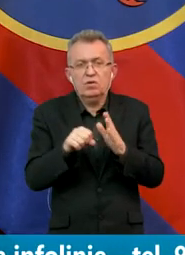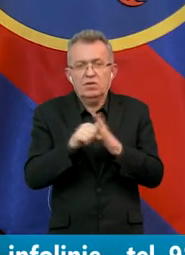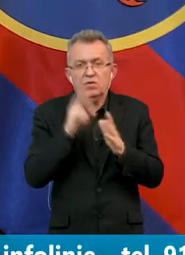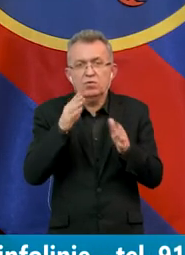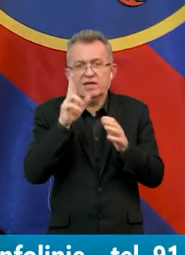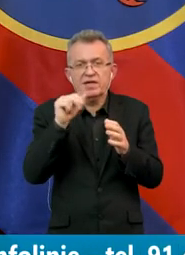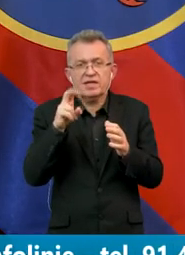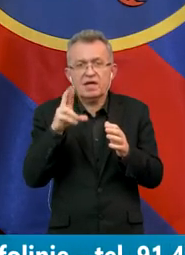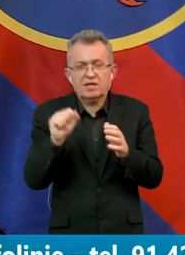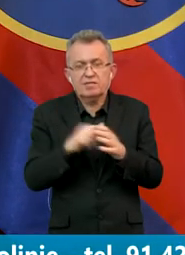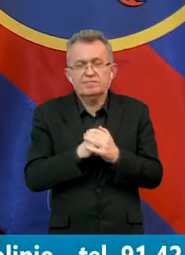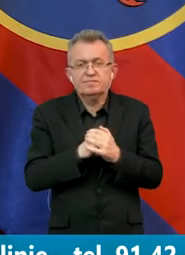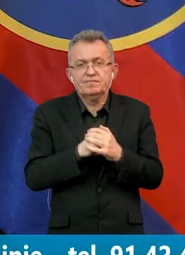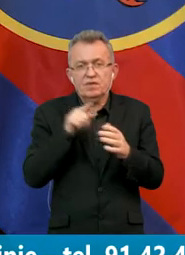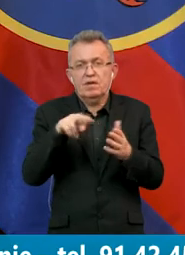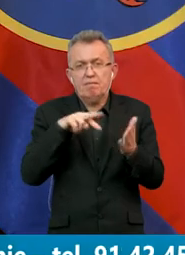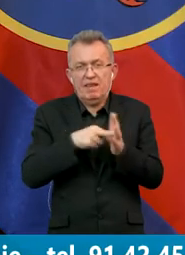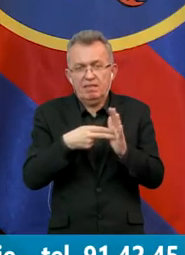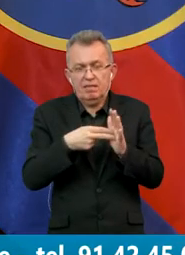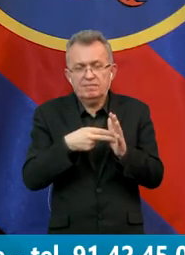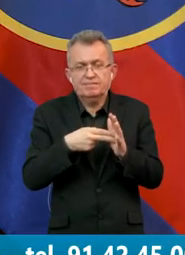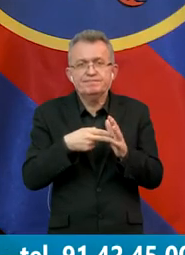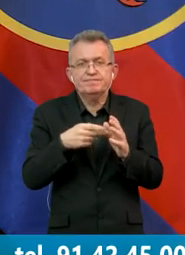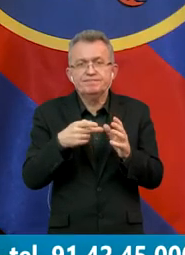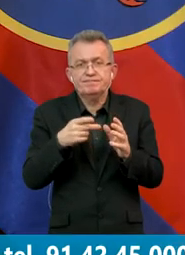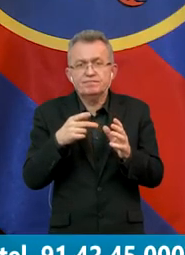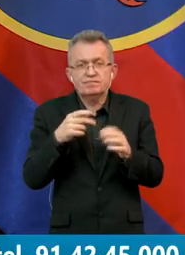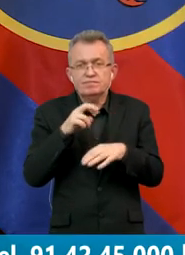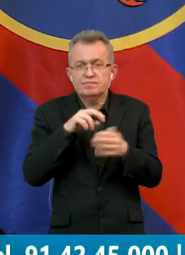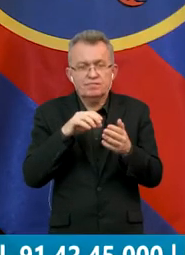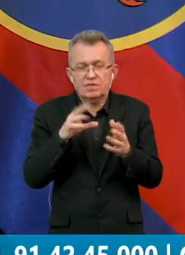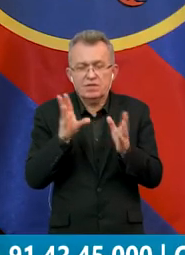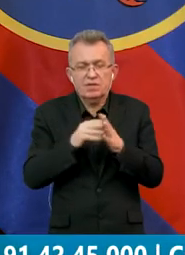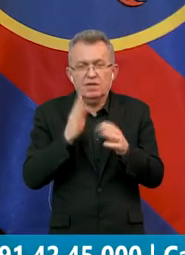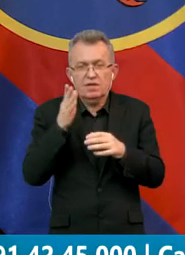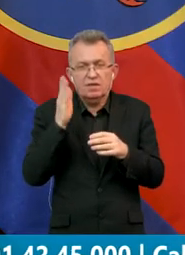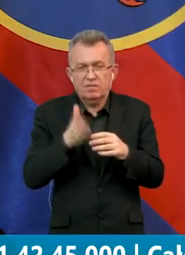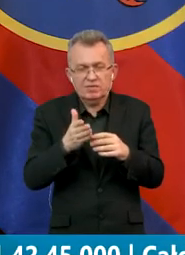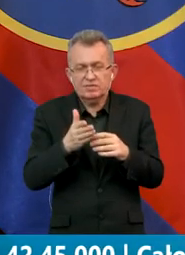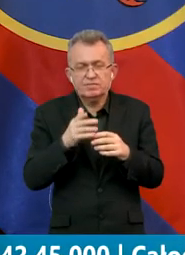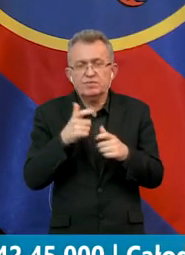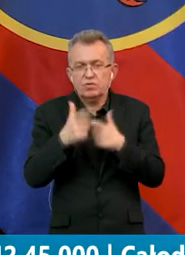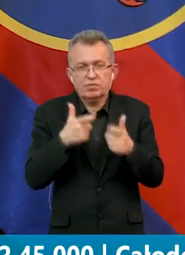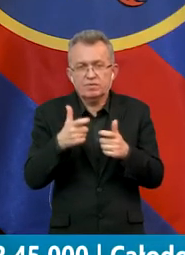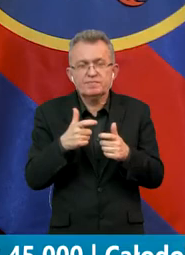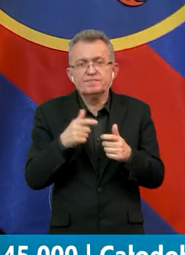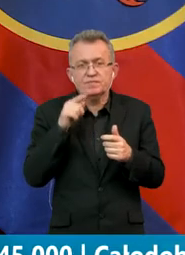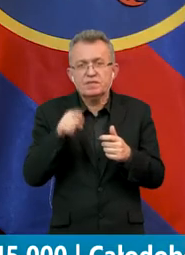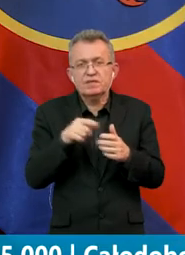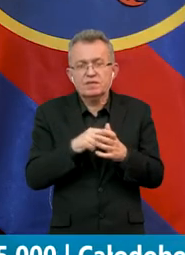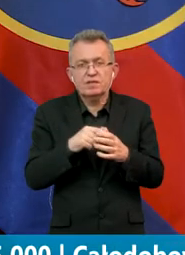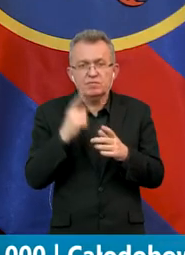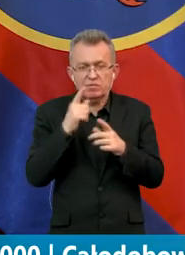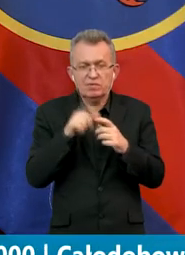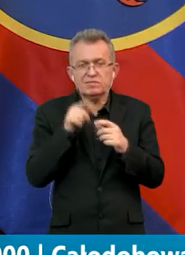Krygiera. Więc ten plan znika ze studium, wraz ze studium zniknie z tych koncepcji. Przypomnę,